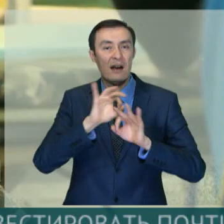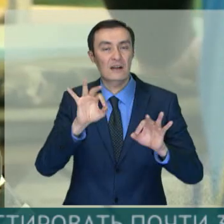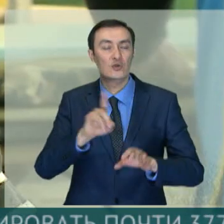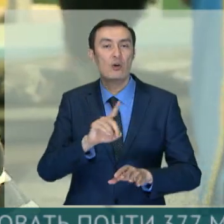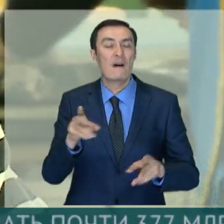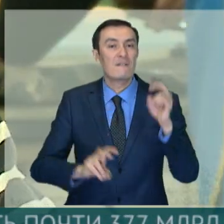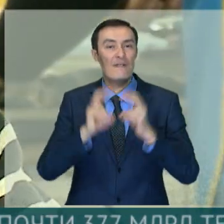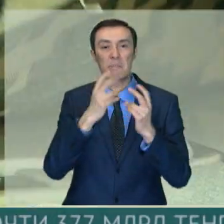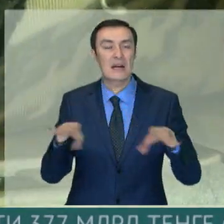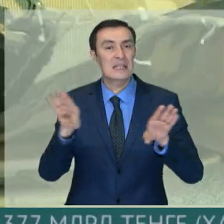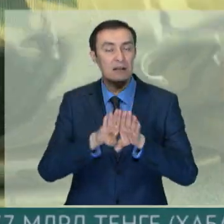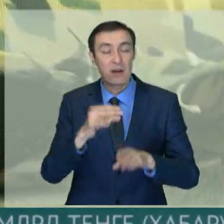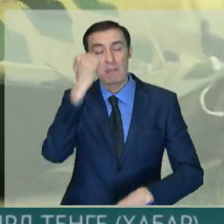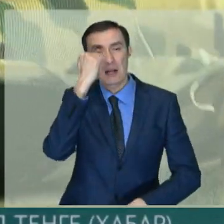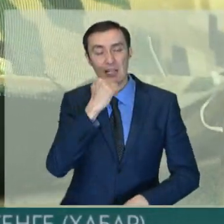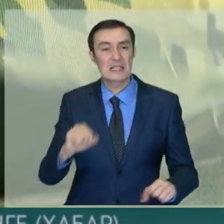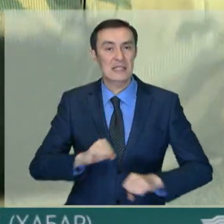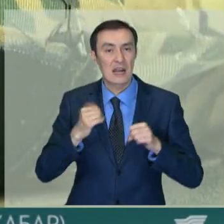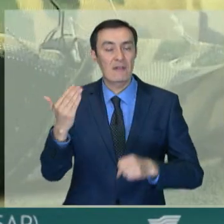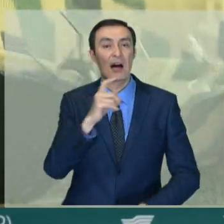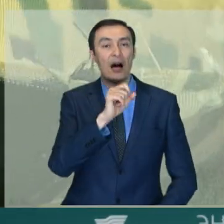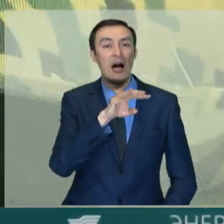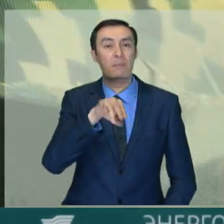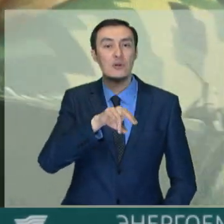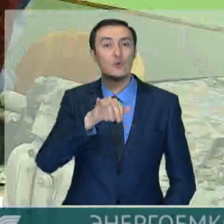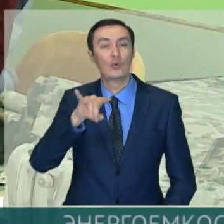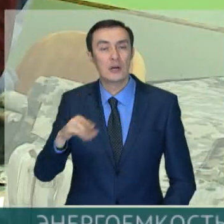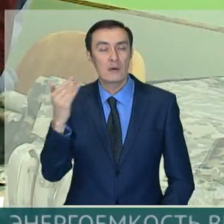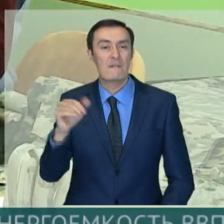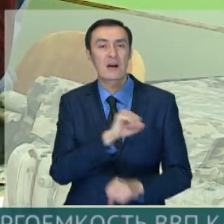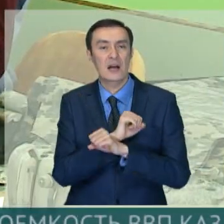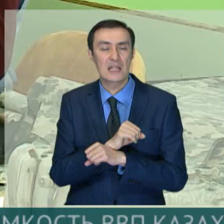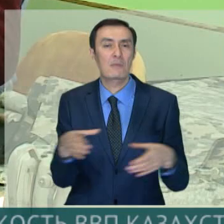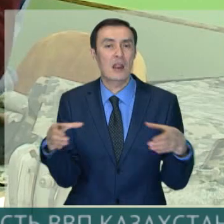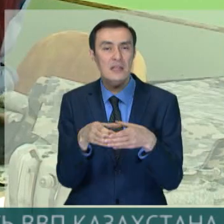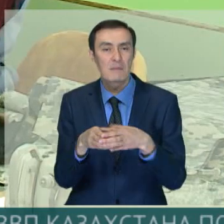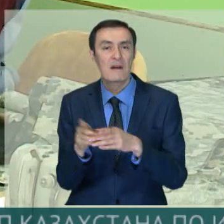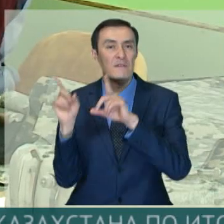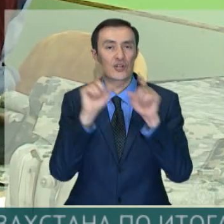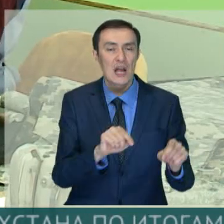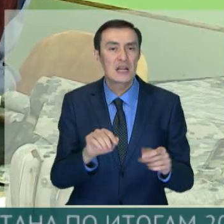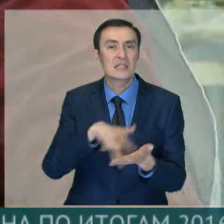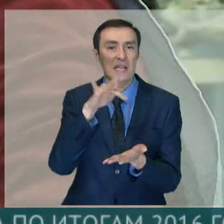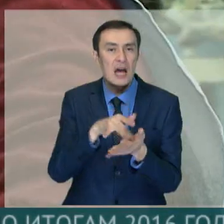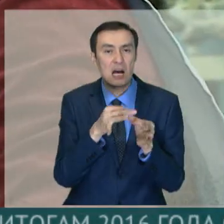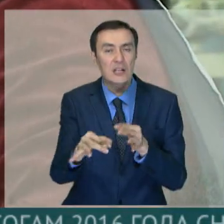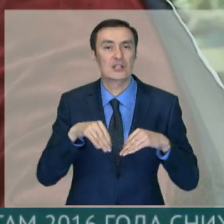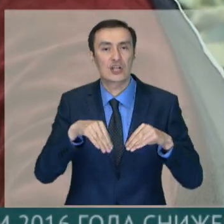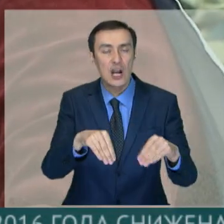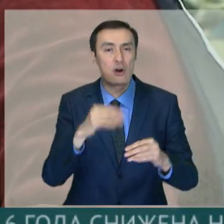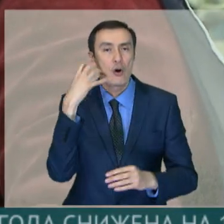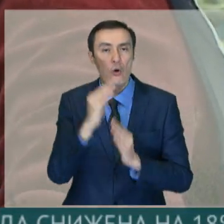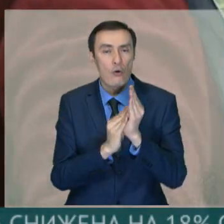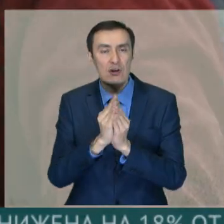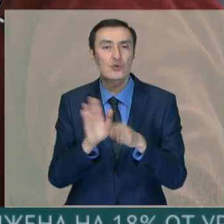не закрылась во многом благодаря стараниям Хамидулла Ержанова. По выходным всем коллективам выезжали за город и сажали овощи,